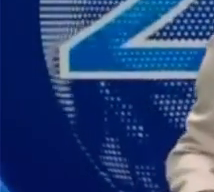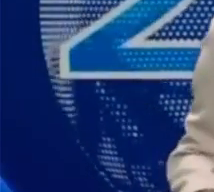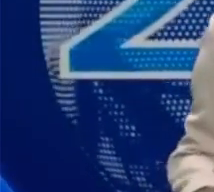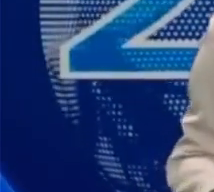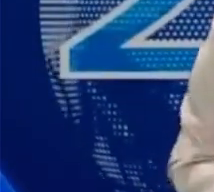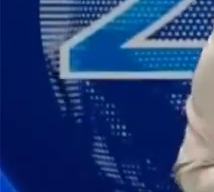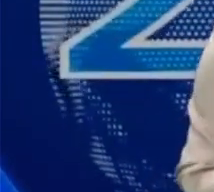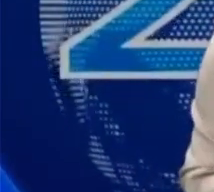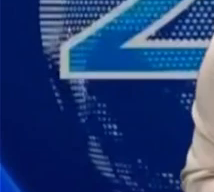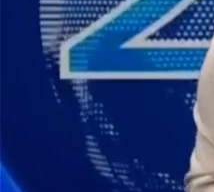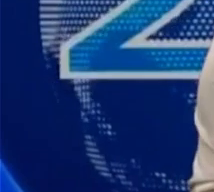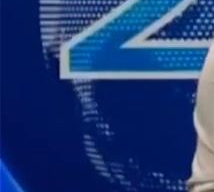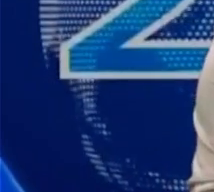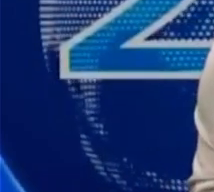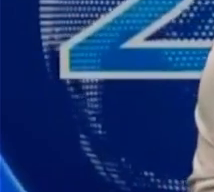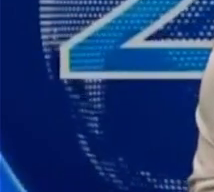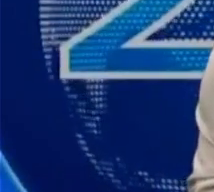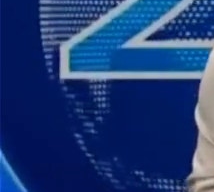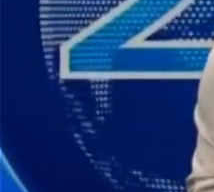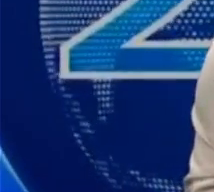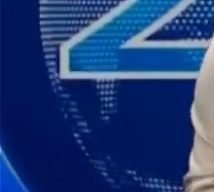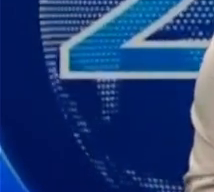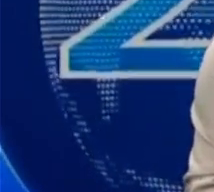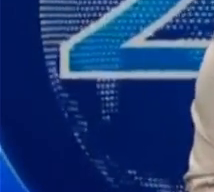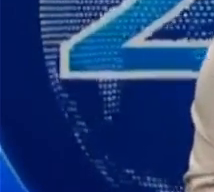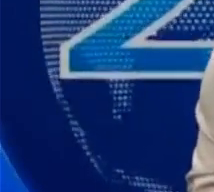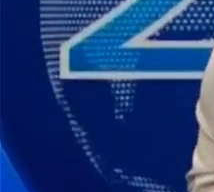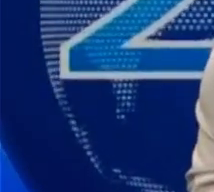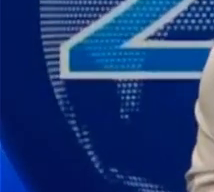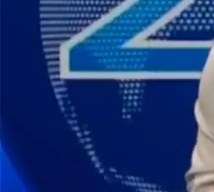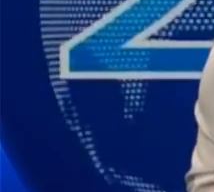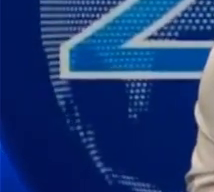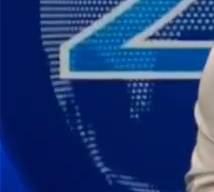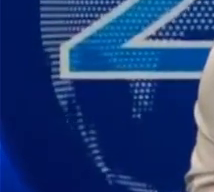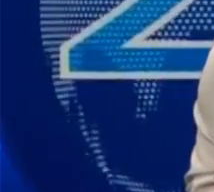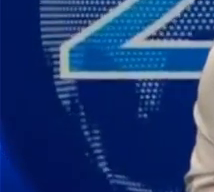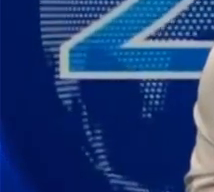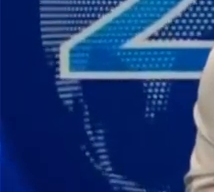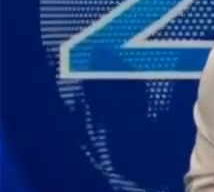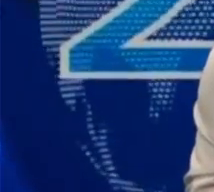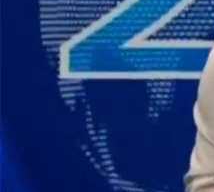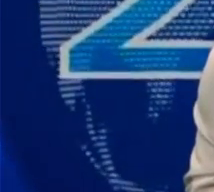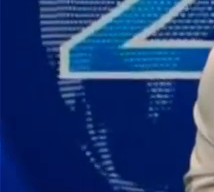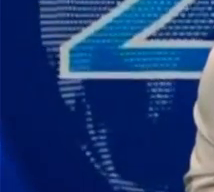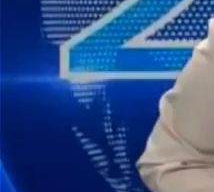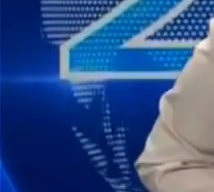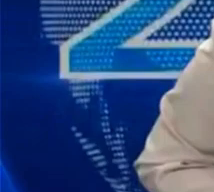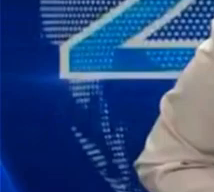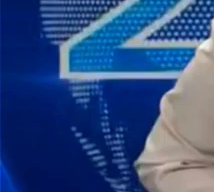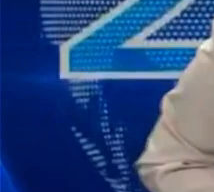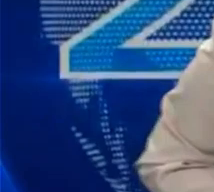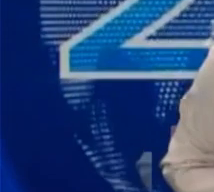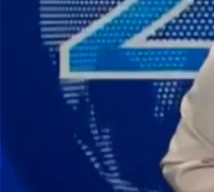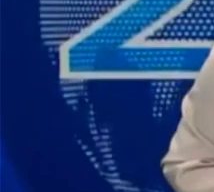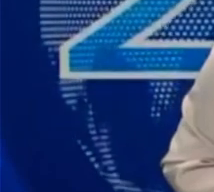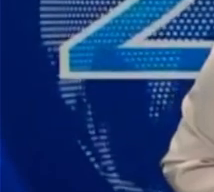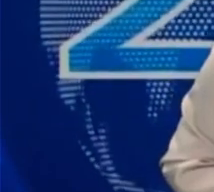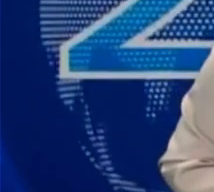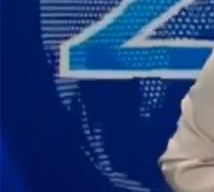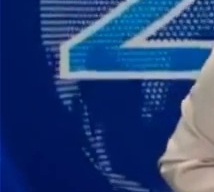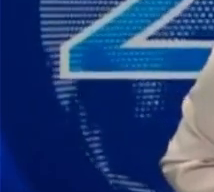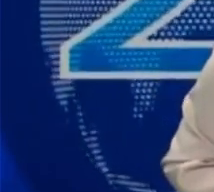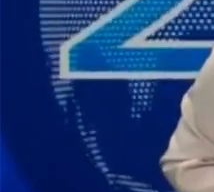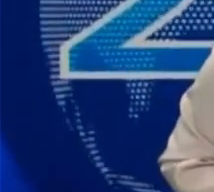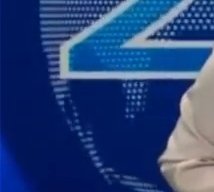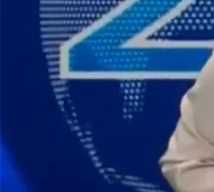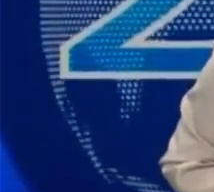de sa visite d'itinérance, le président de la République est arrivé dans la ville de Kolwezi, accueilli au pied de la ville le premier ministre Jean-Michel